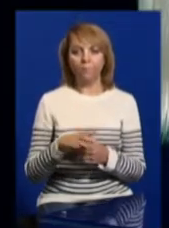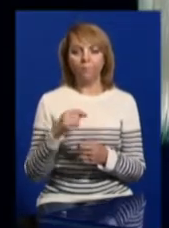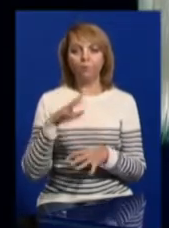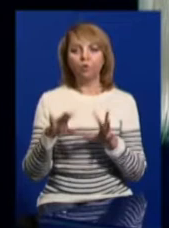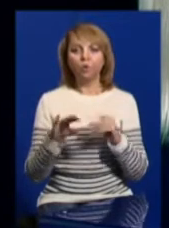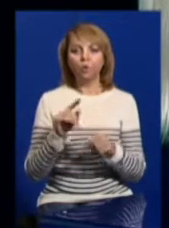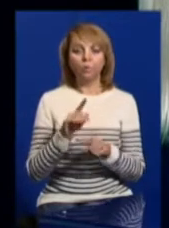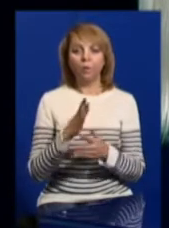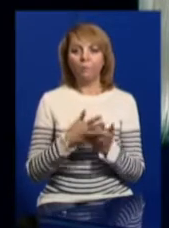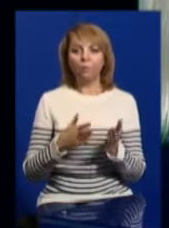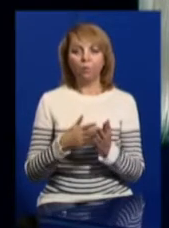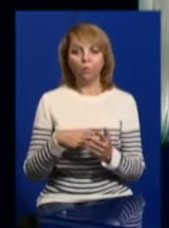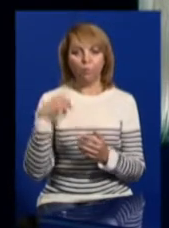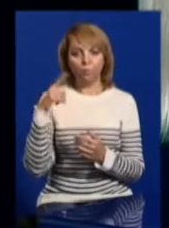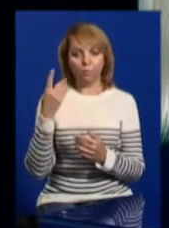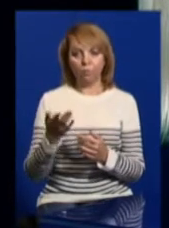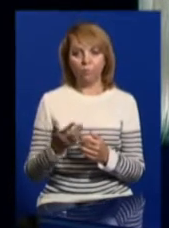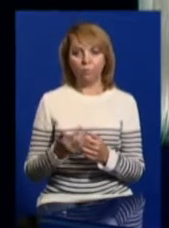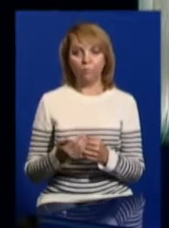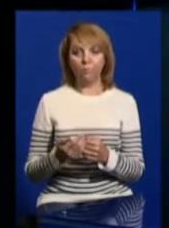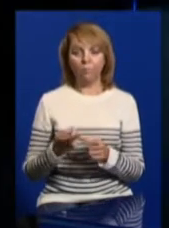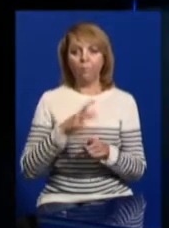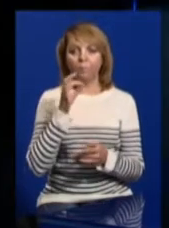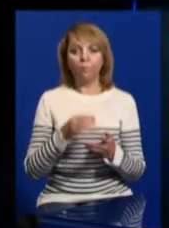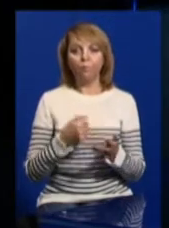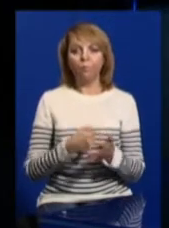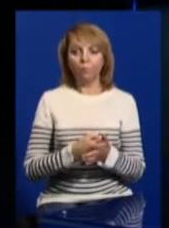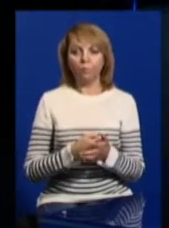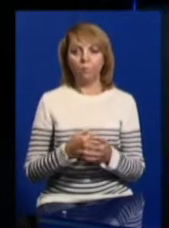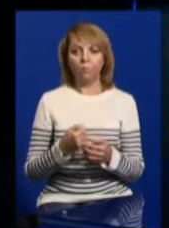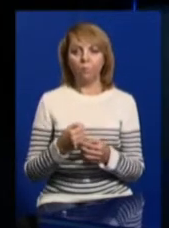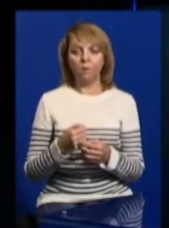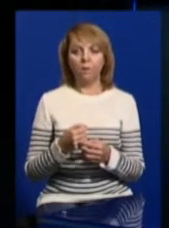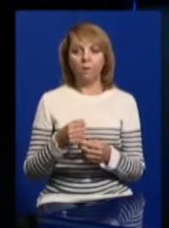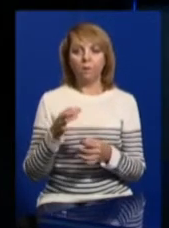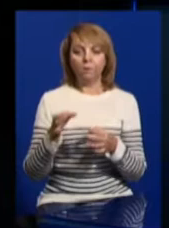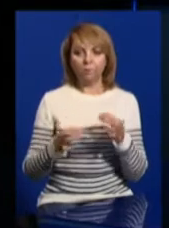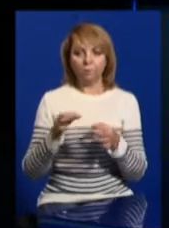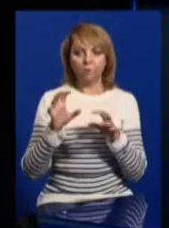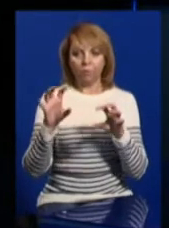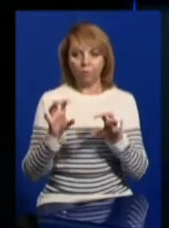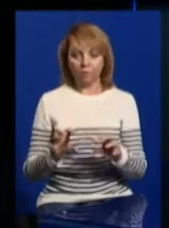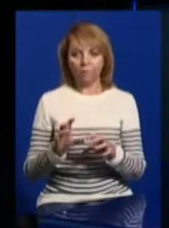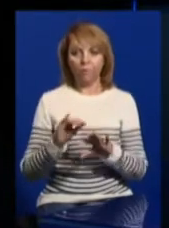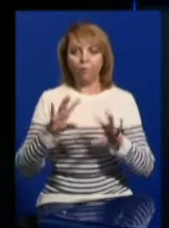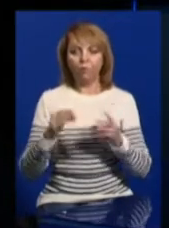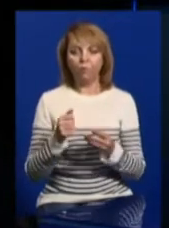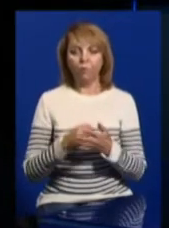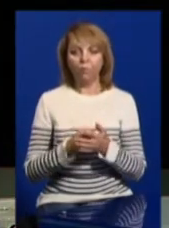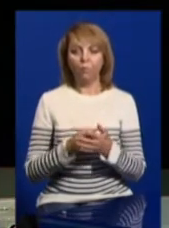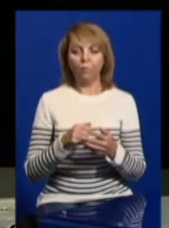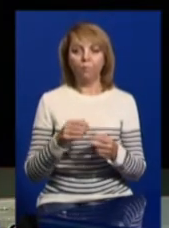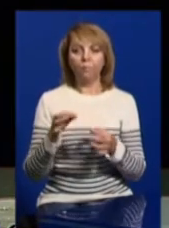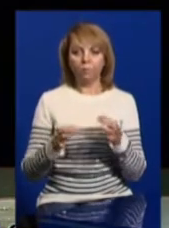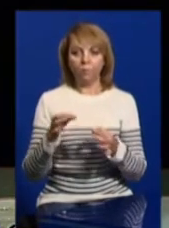її абсолютно абсурдною, бо відповідно до кримінального законодавства і взагалі до принципів процесу,